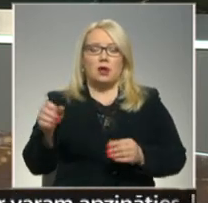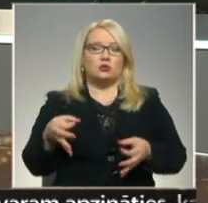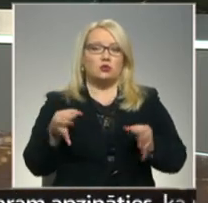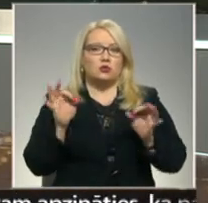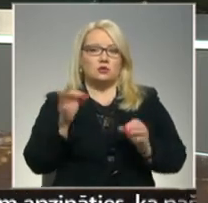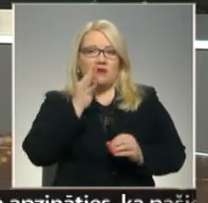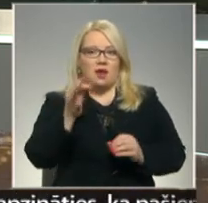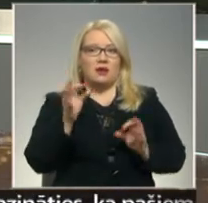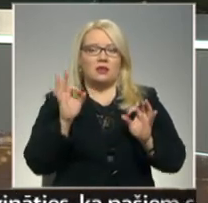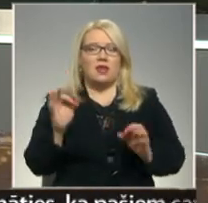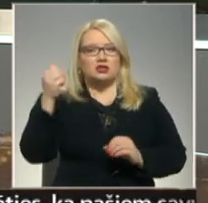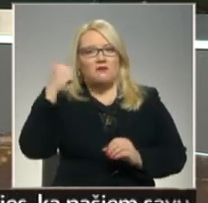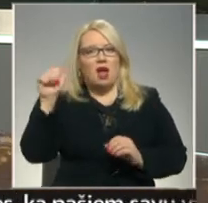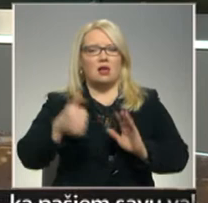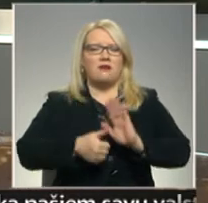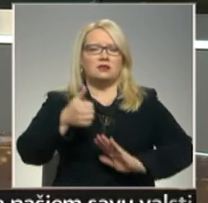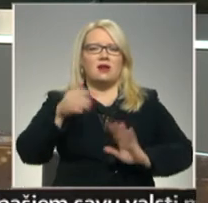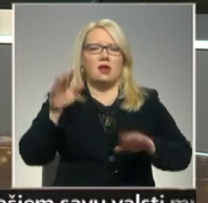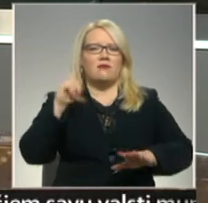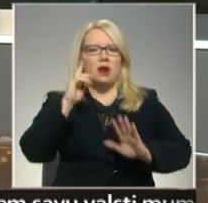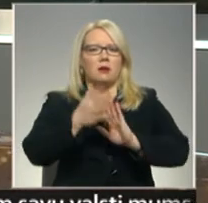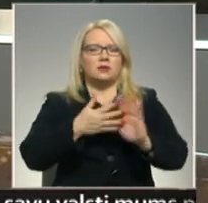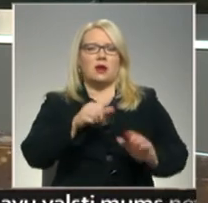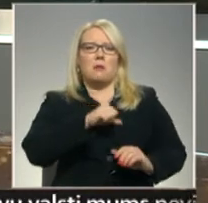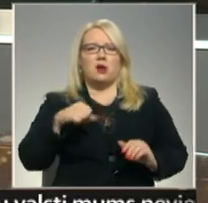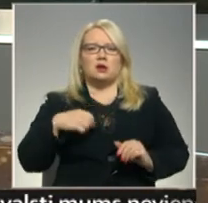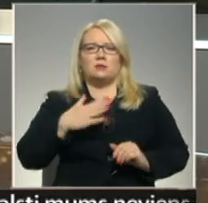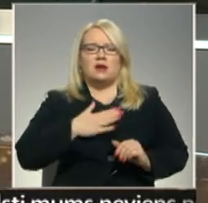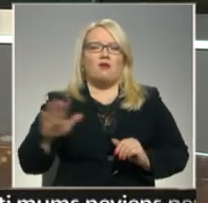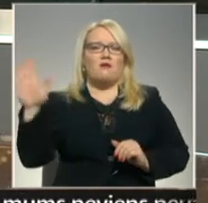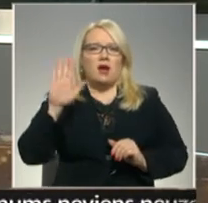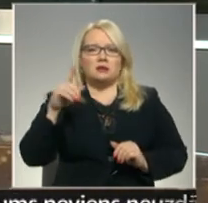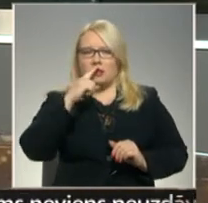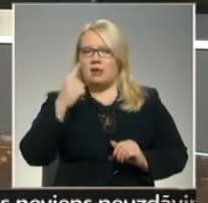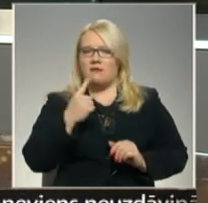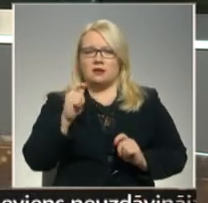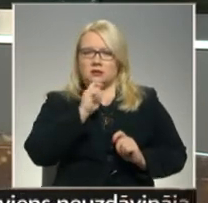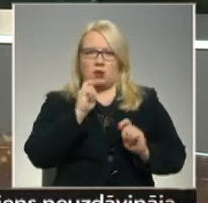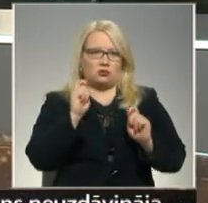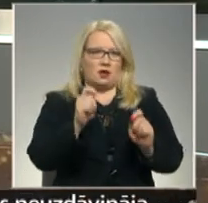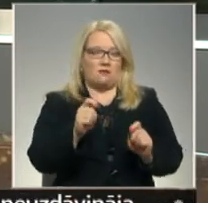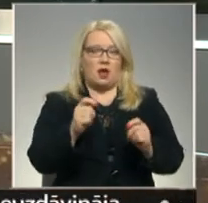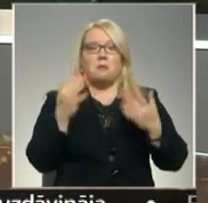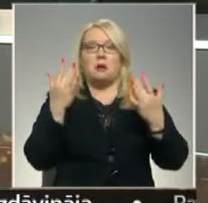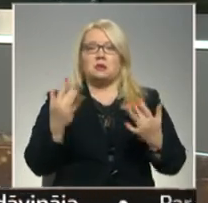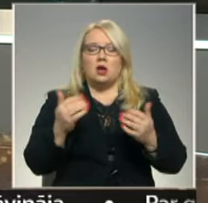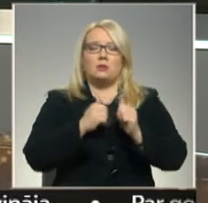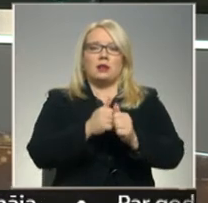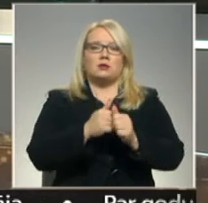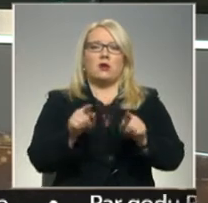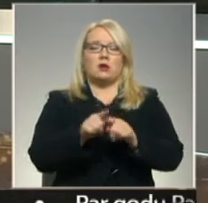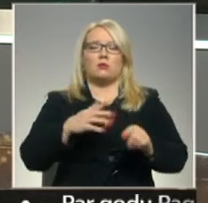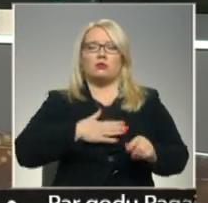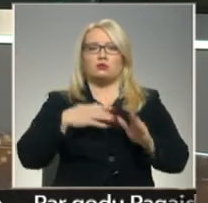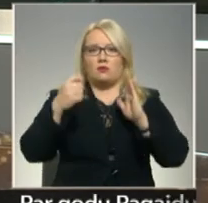ka tieši Valkā vislabāk varam apzināties, ka pašiem savu valsti mums neviens neuzdāvināja. Pasākumiem līdzsako arī mūsu